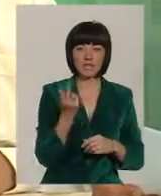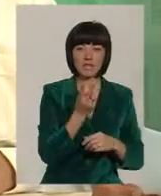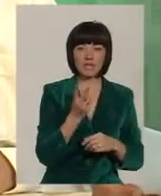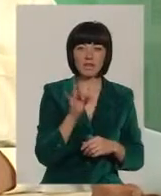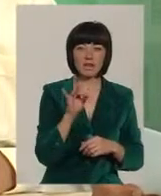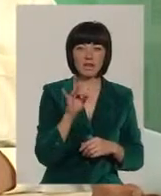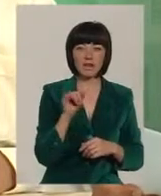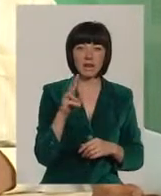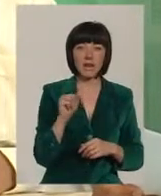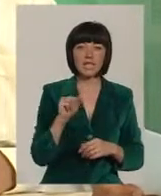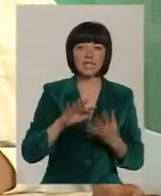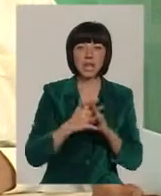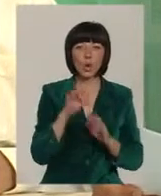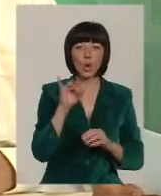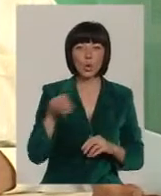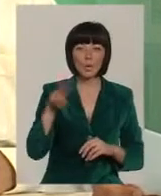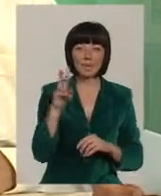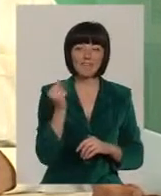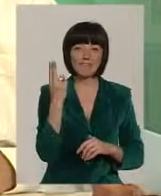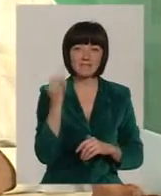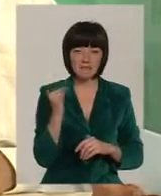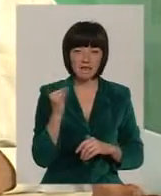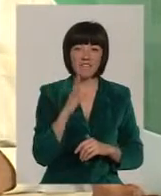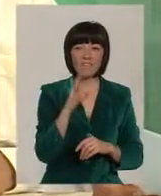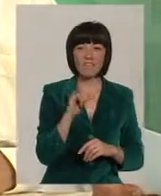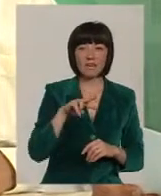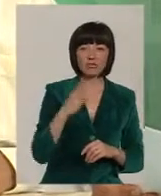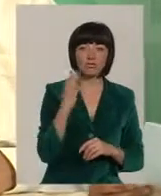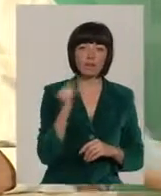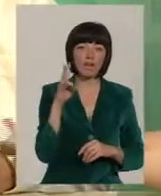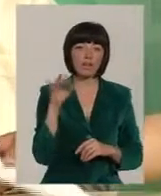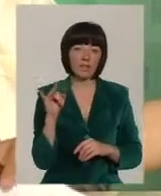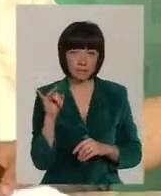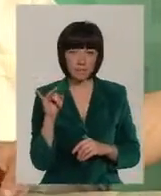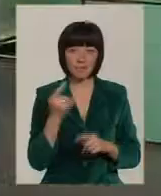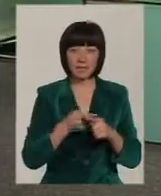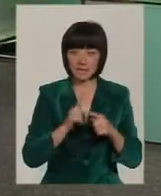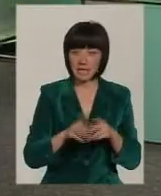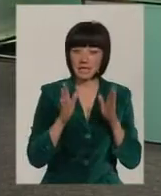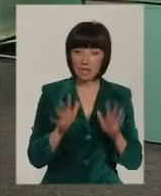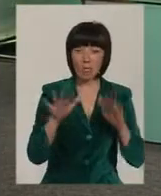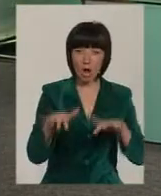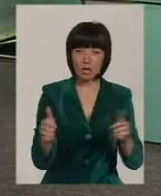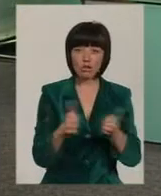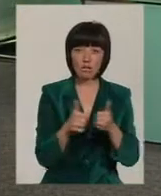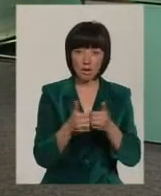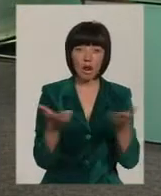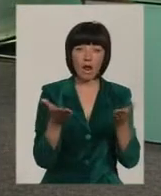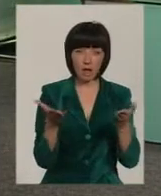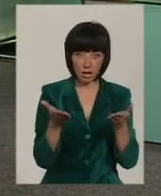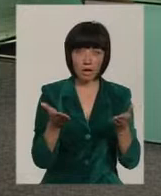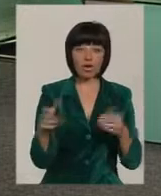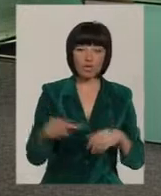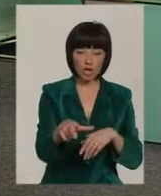Село Рудківці Новушицького району і Вільшани Волочиського району, база відпочинку Ровесник. Тобто це ви назвали ті пляжі, біля яких у